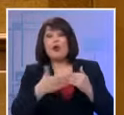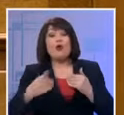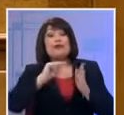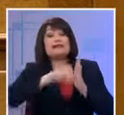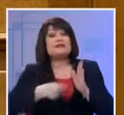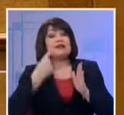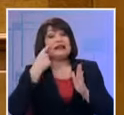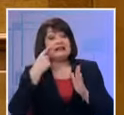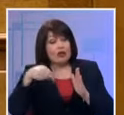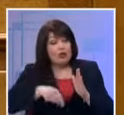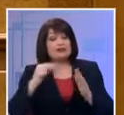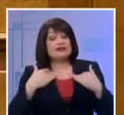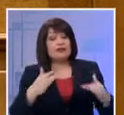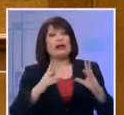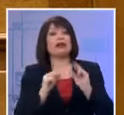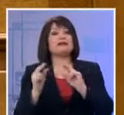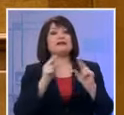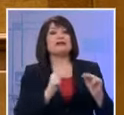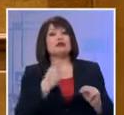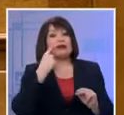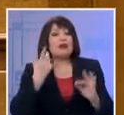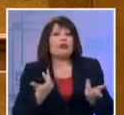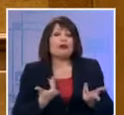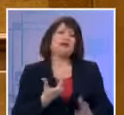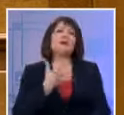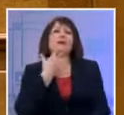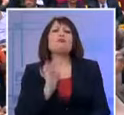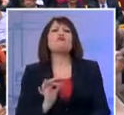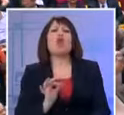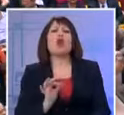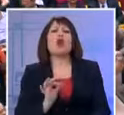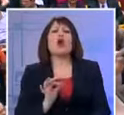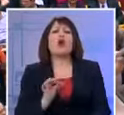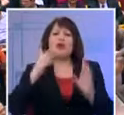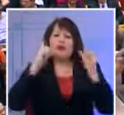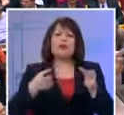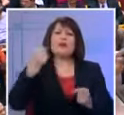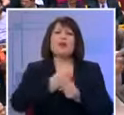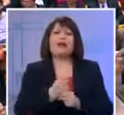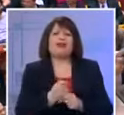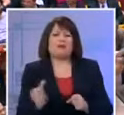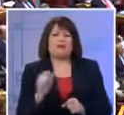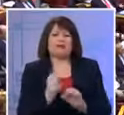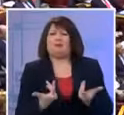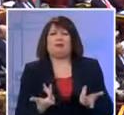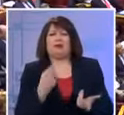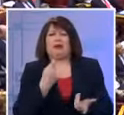στη Βουλή, κύριε Τσίπρα. Γιατί διαφορετικά για ποια επιστροφή της δημοκρατίας μιλάτε?